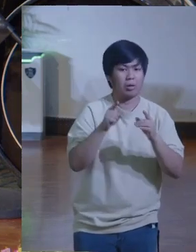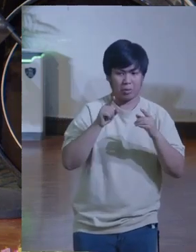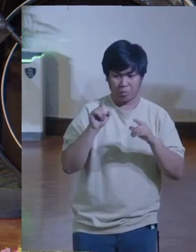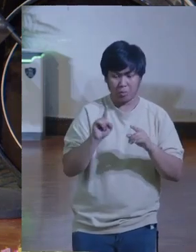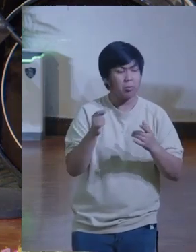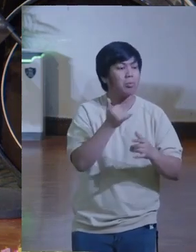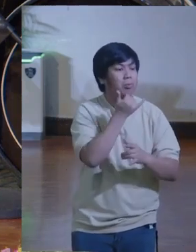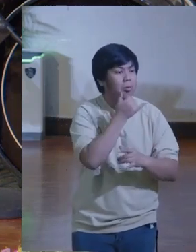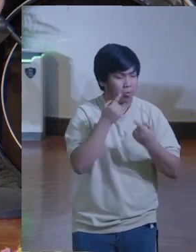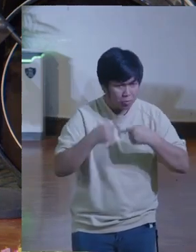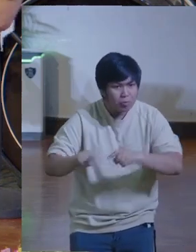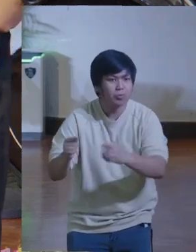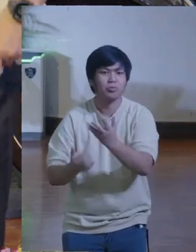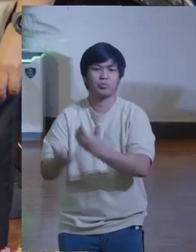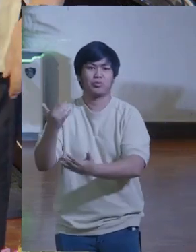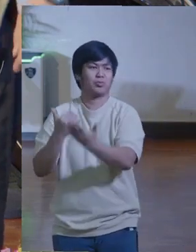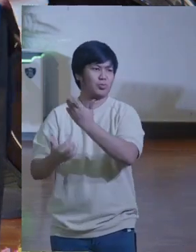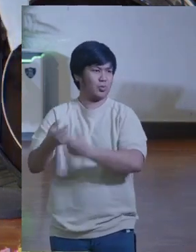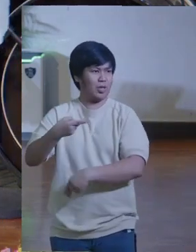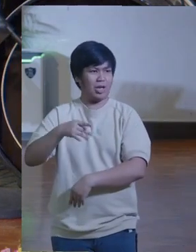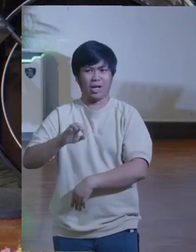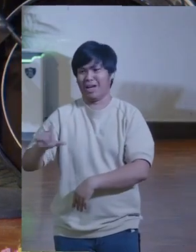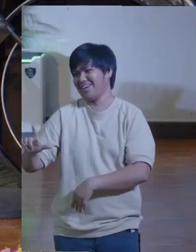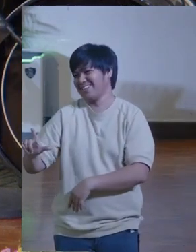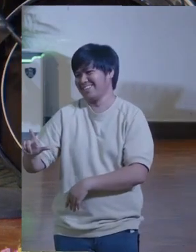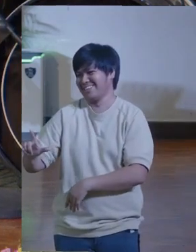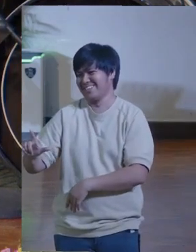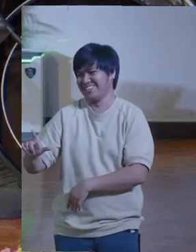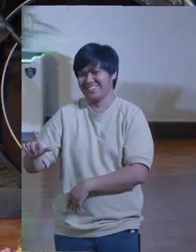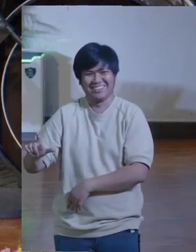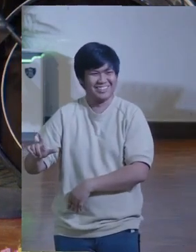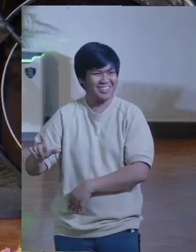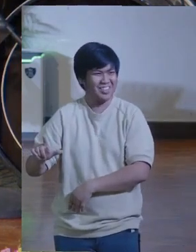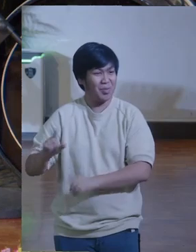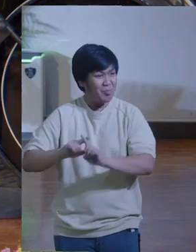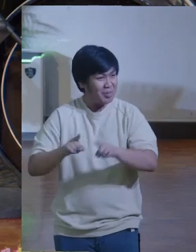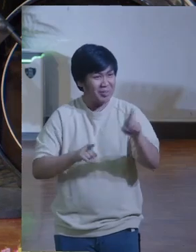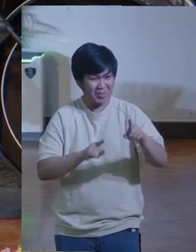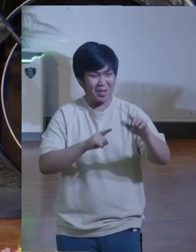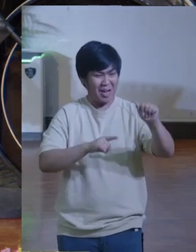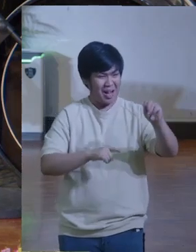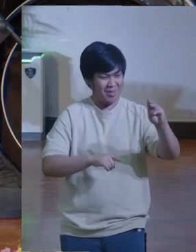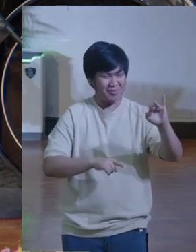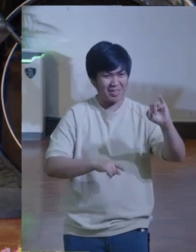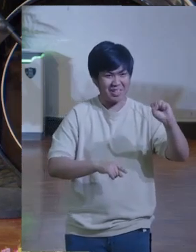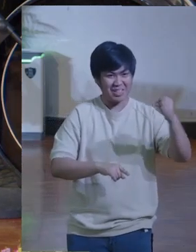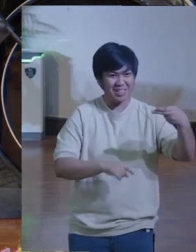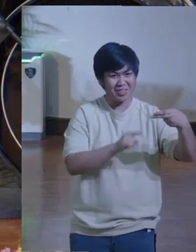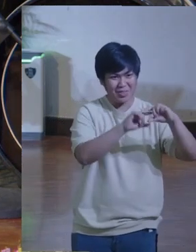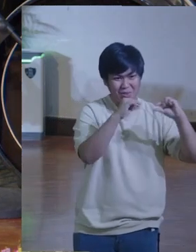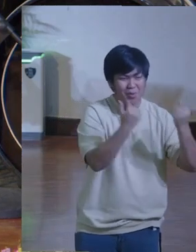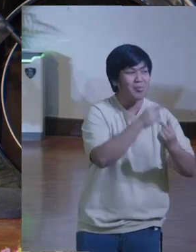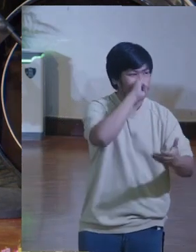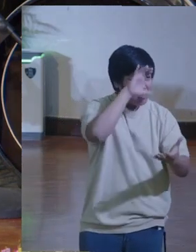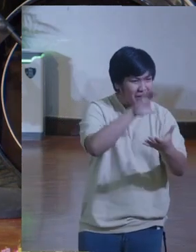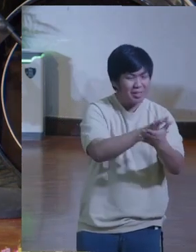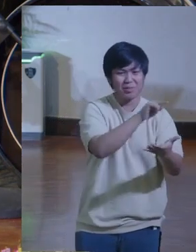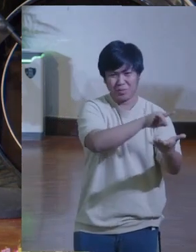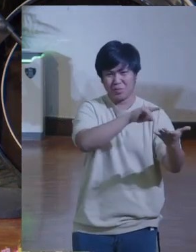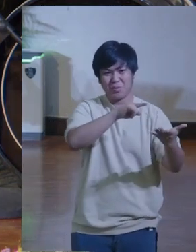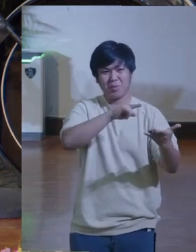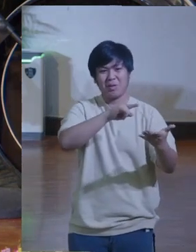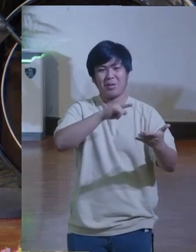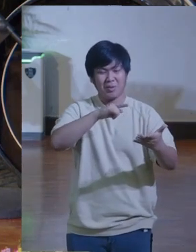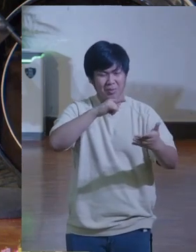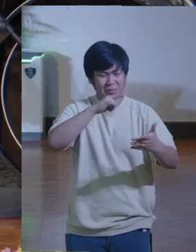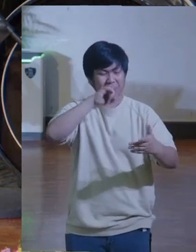impyerno. Pero naniniwala sila na sila ay born again. No? Pero naniniwala sila